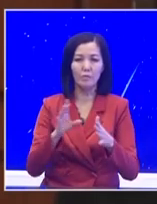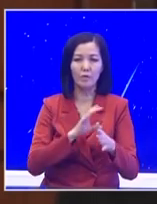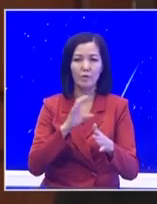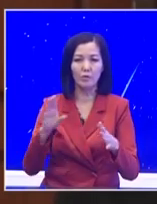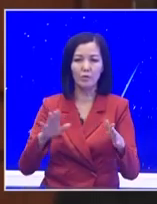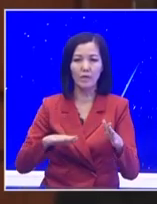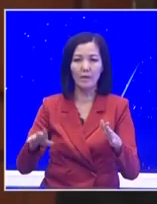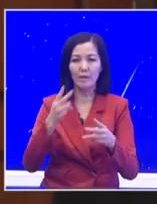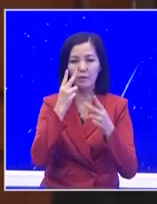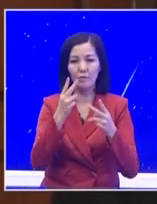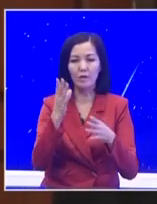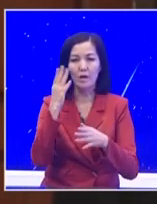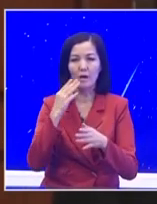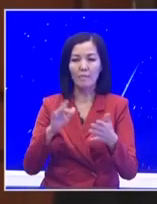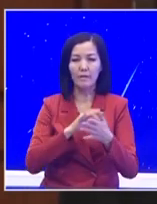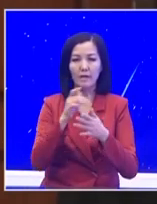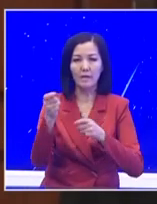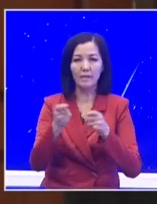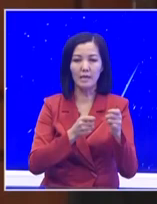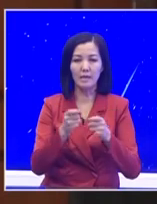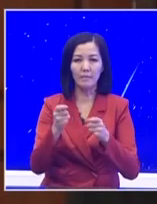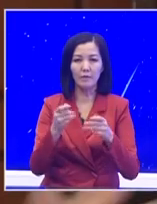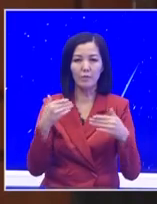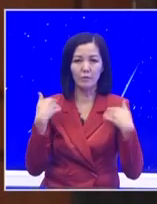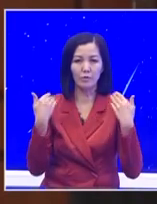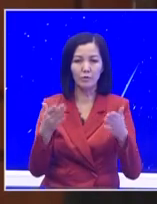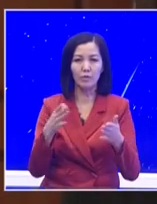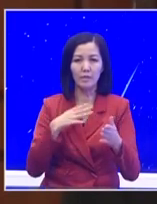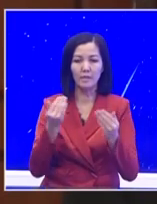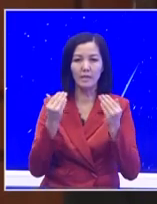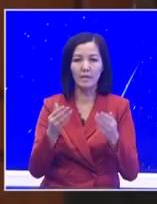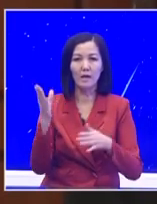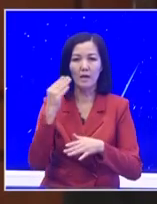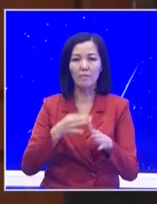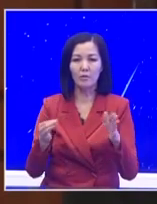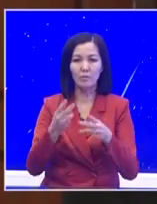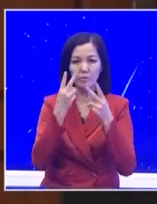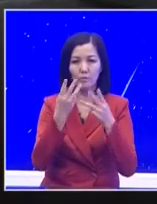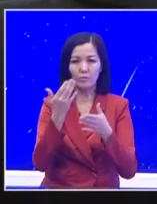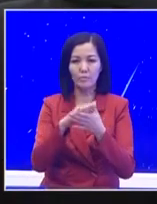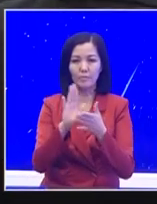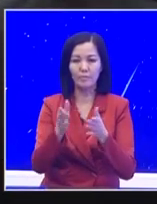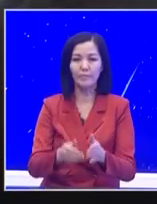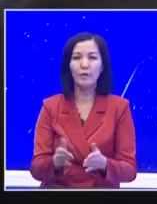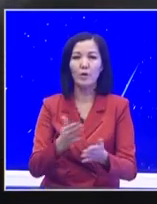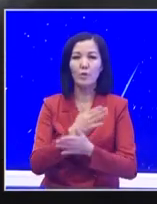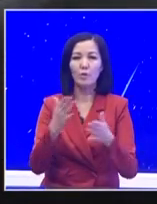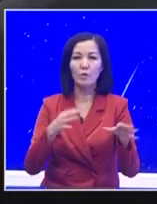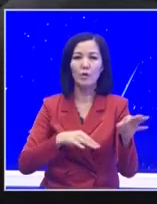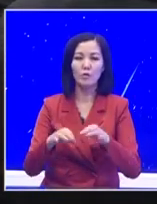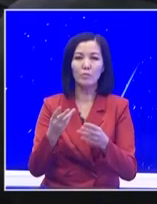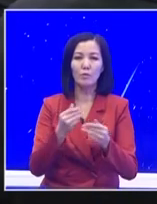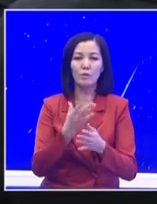аймағын көрдік. Кеше Алматы қаласы әкімдігі бірнеше ұсыныс жасады. Енді Алматы облысын көрмекпіз. Үлкен жоба,